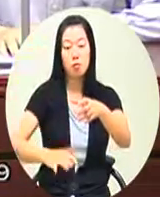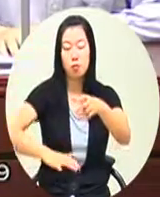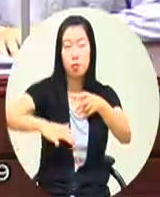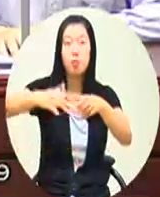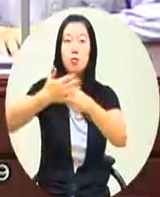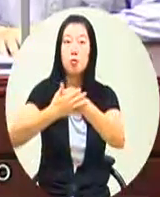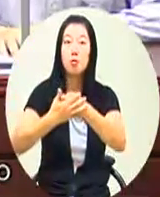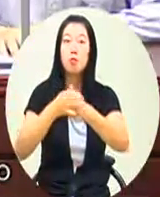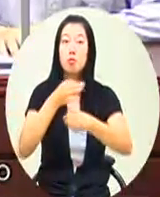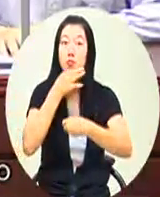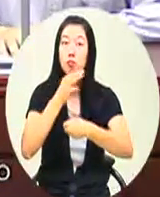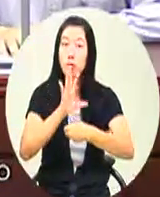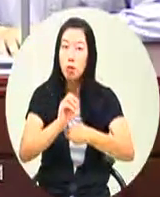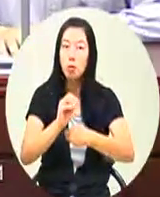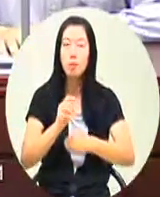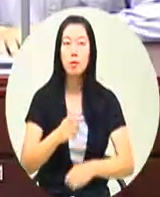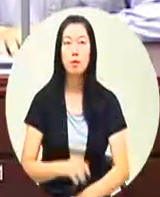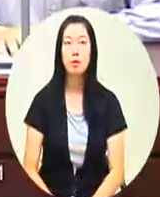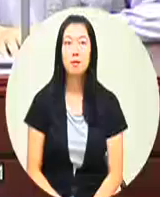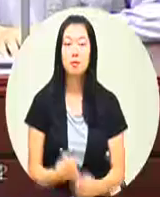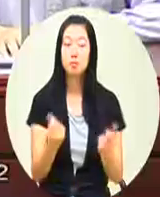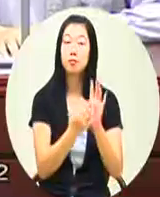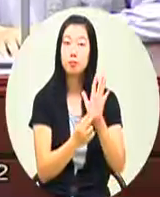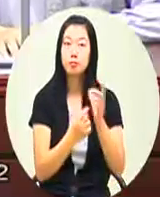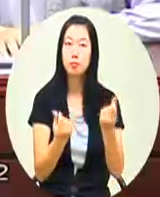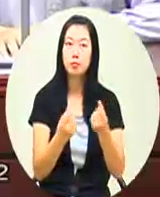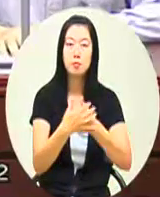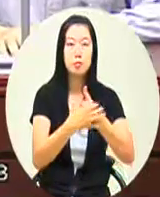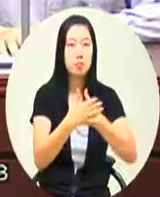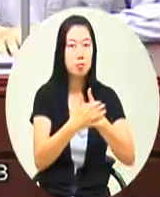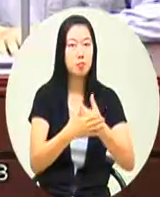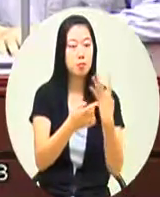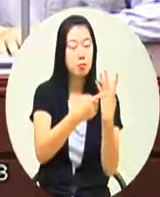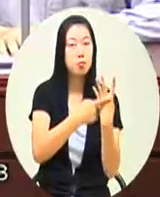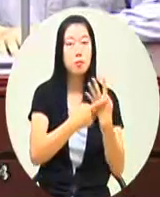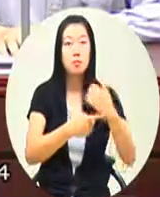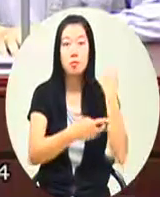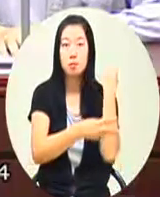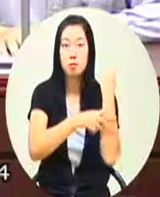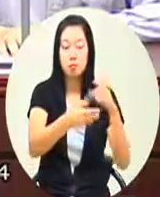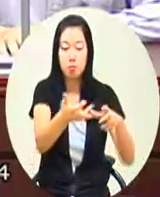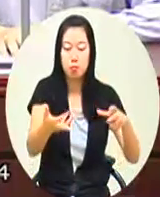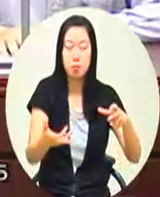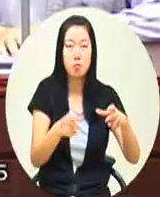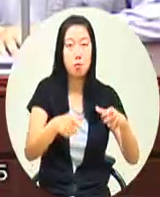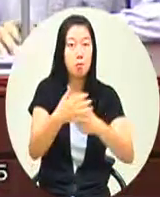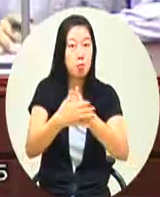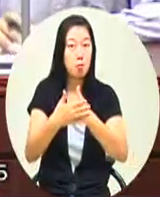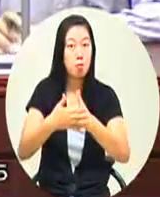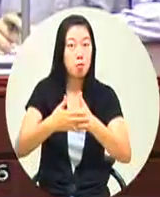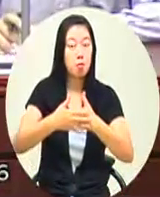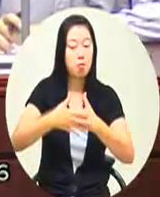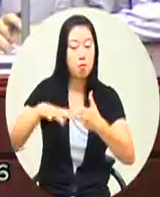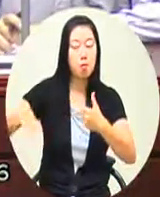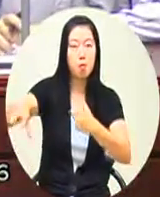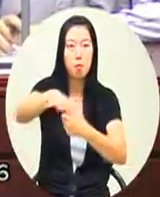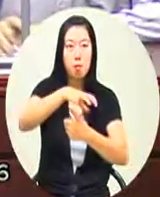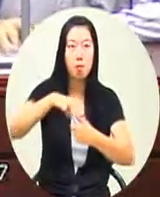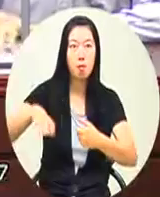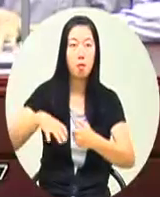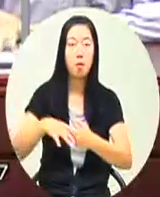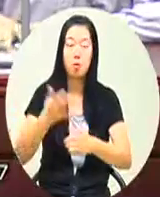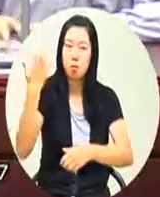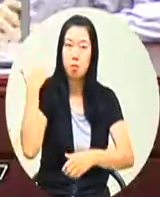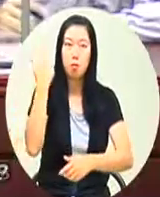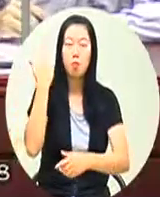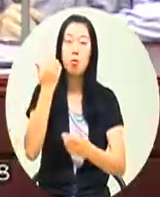高我们的保护标准。那我举个例，像宝业里自洪池，那宝业里自洪池它保护的这个区域，过去大概只要